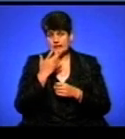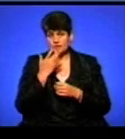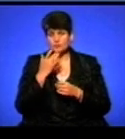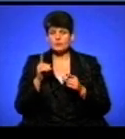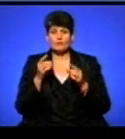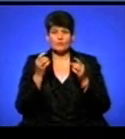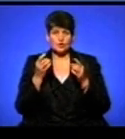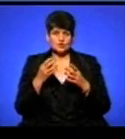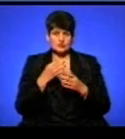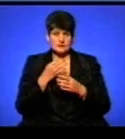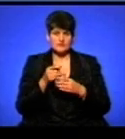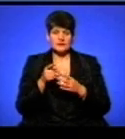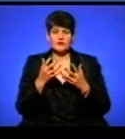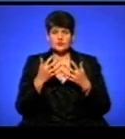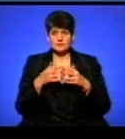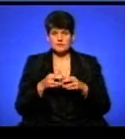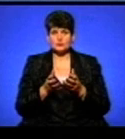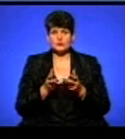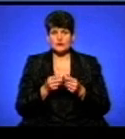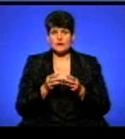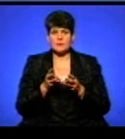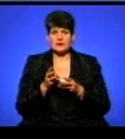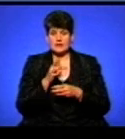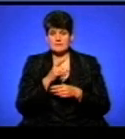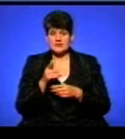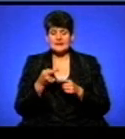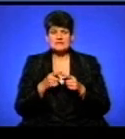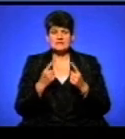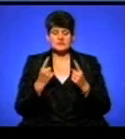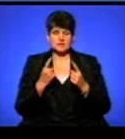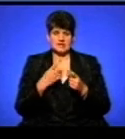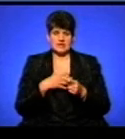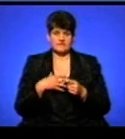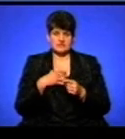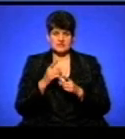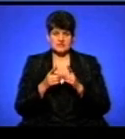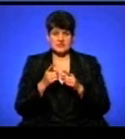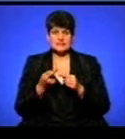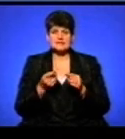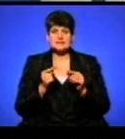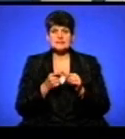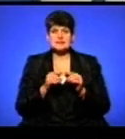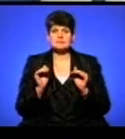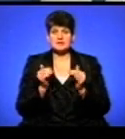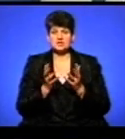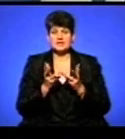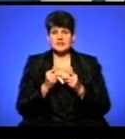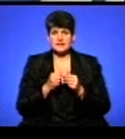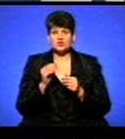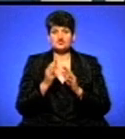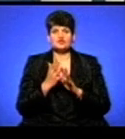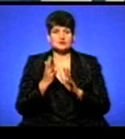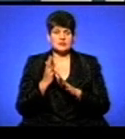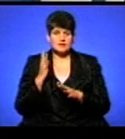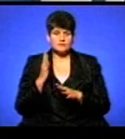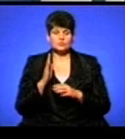сказати, то вони автоматично перерахуються на опалювальний період. Це важлива зміна, це зменшить кількість черг, тому що